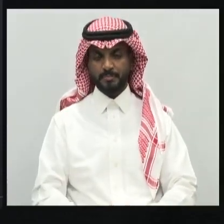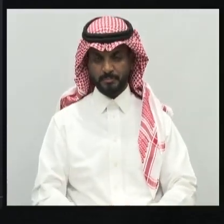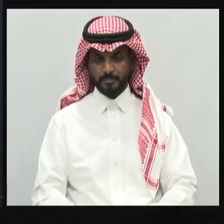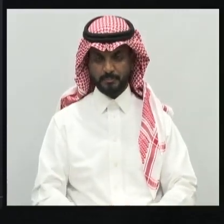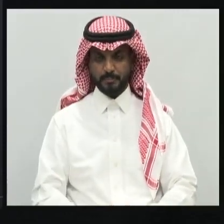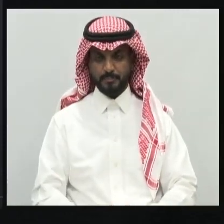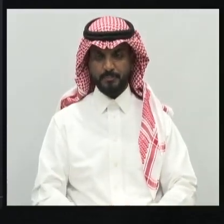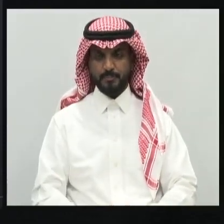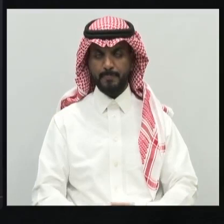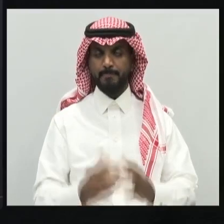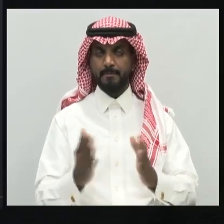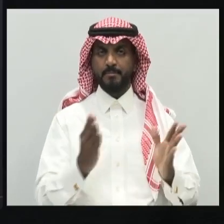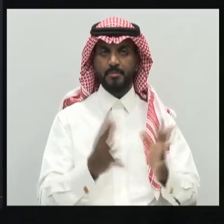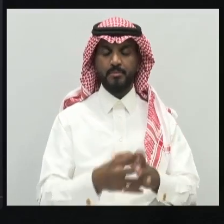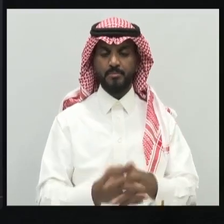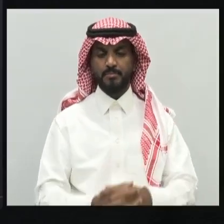احسنتم اكملوا